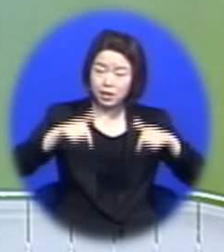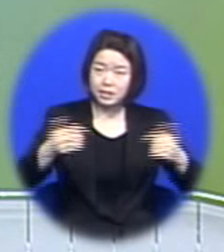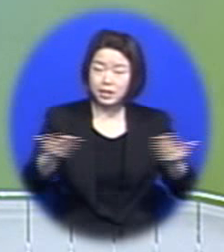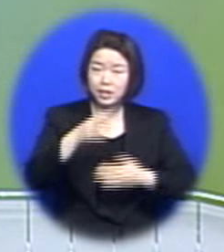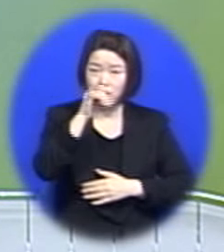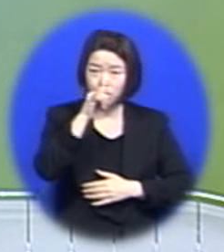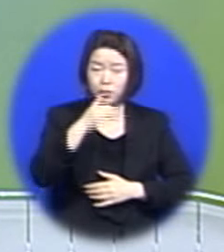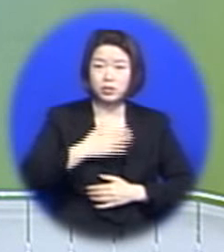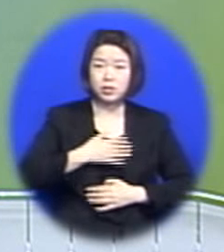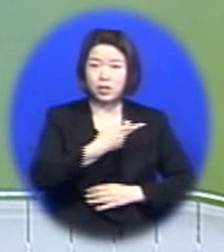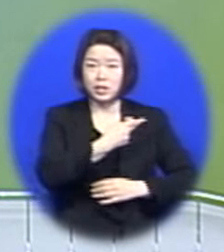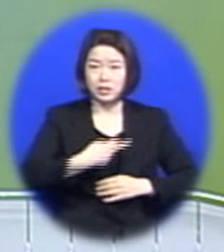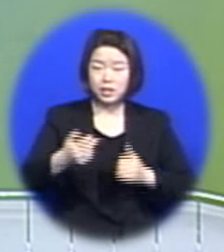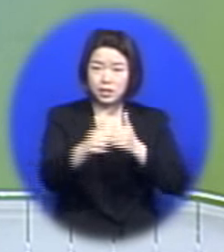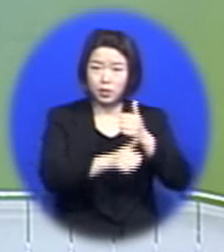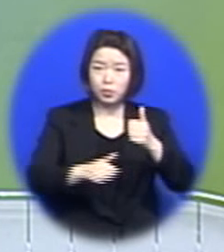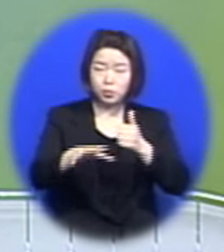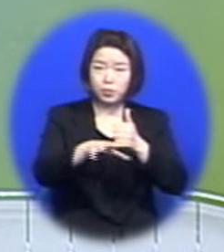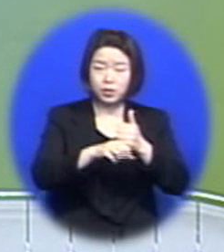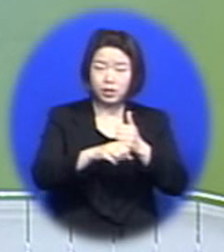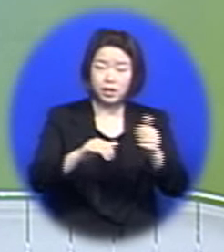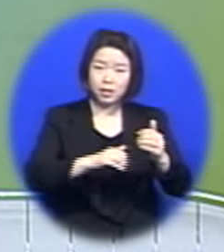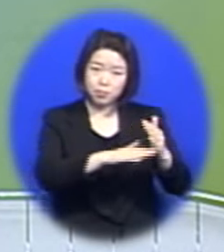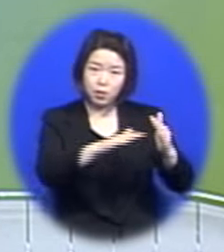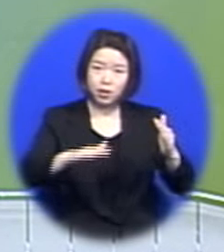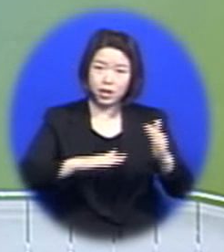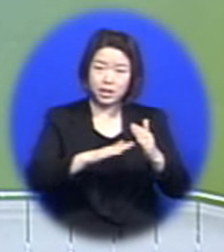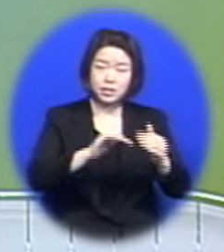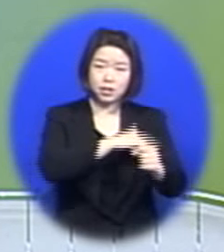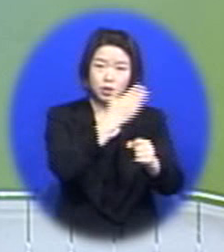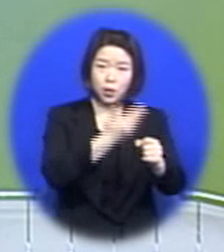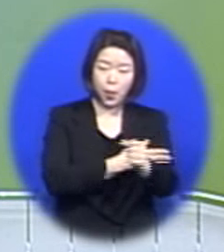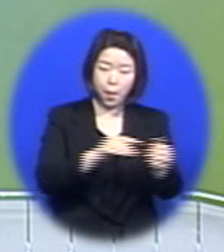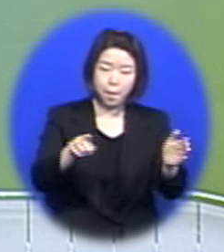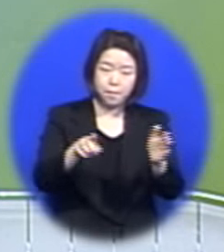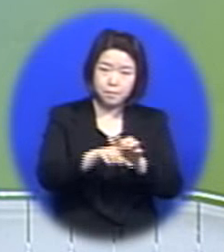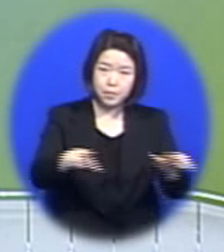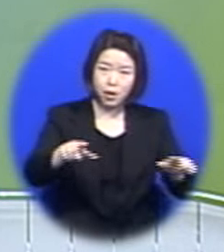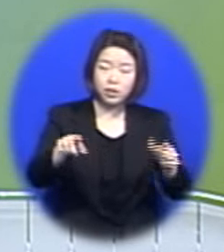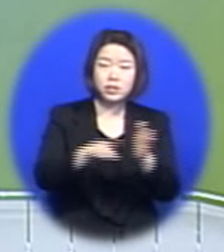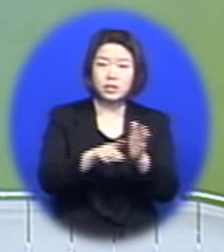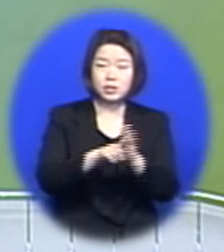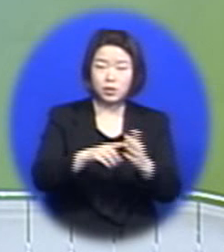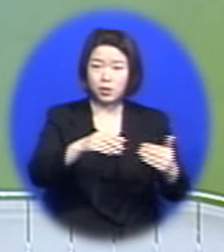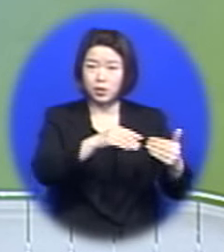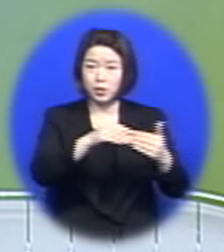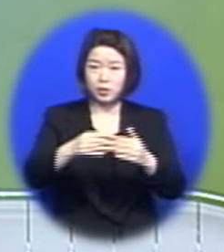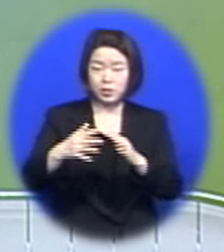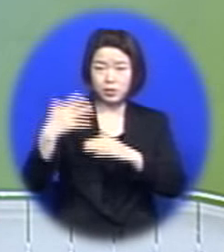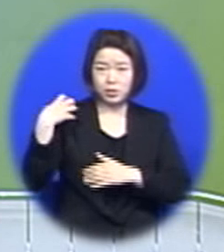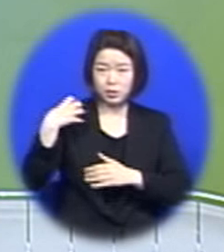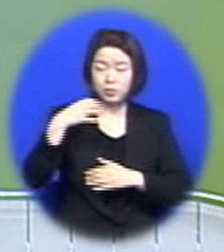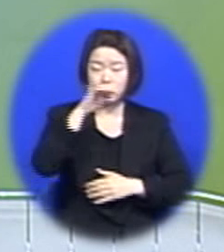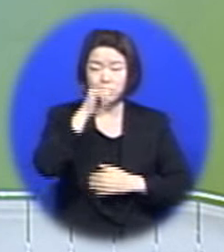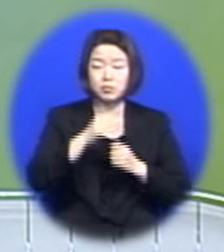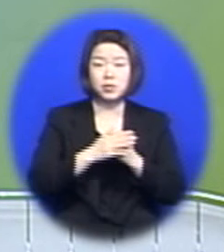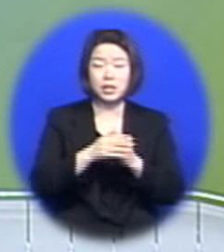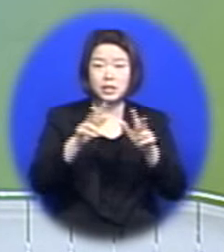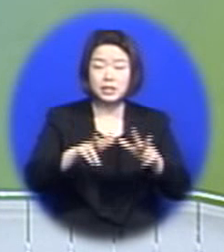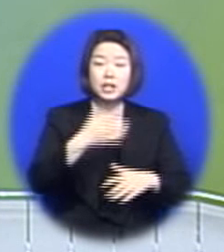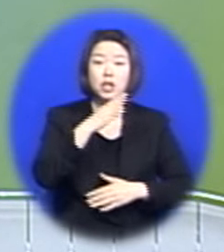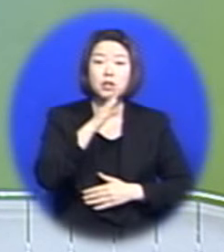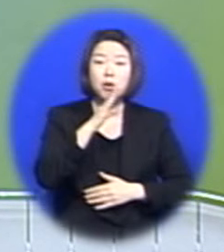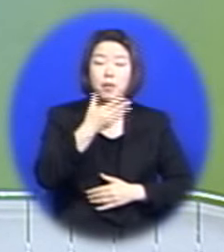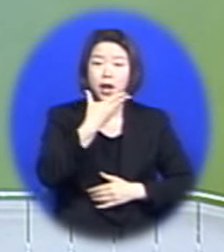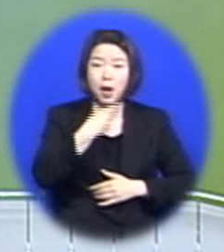저는 제자양육위원회 가정사역국에서 평신도 리더로 섬기고 있습니다. 지금은 정말 행복하고